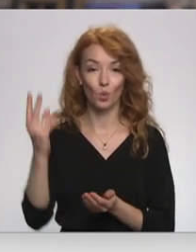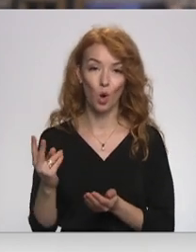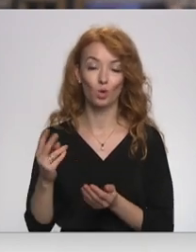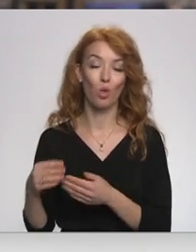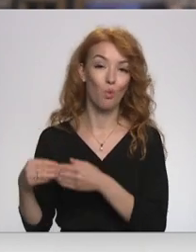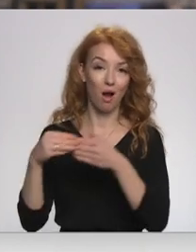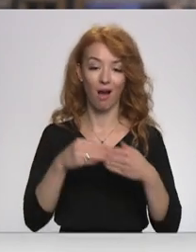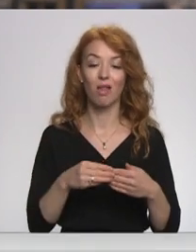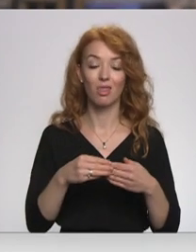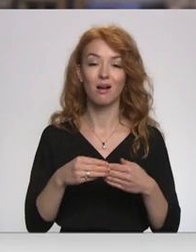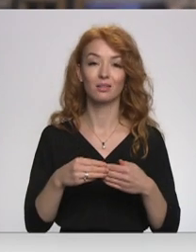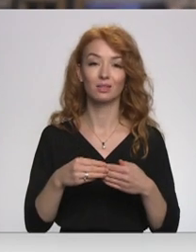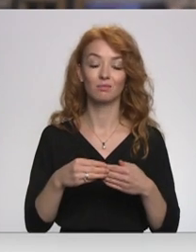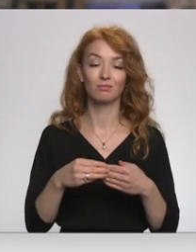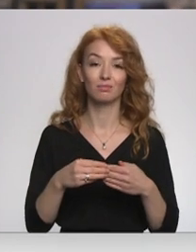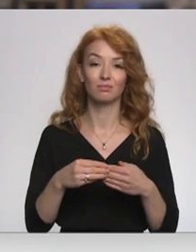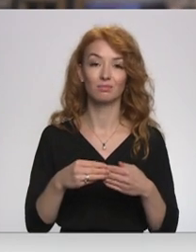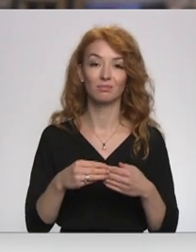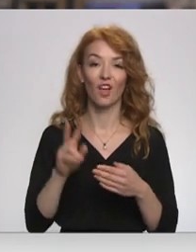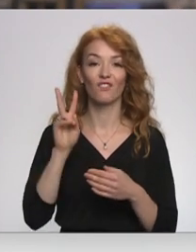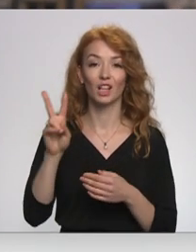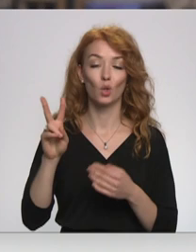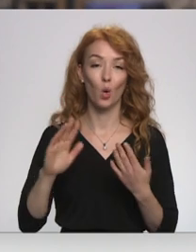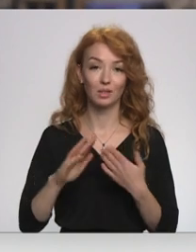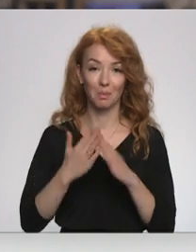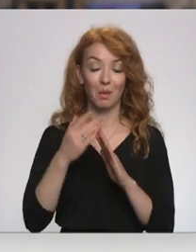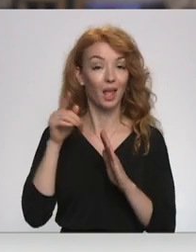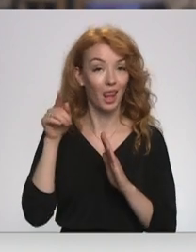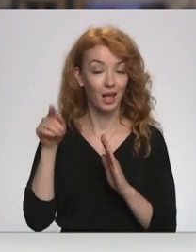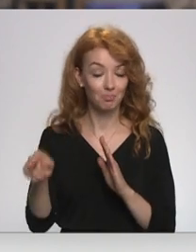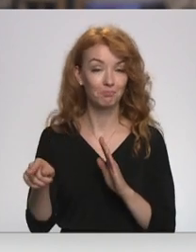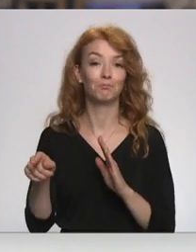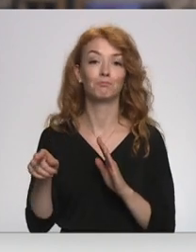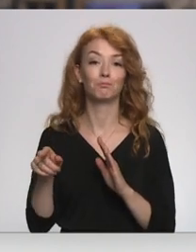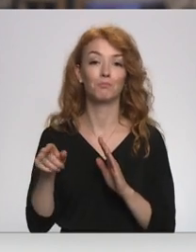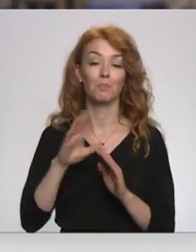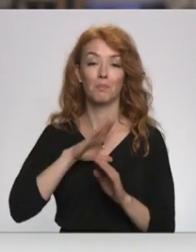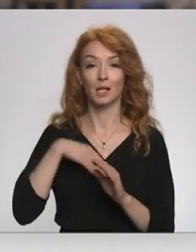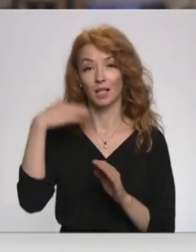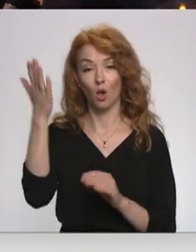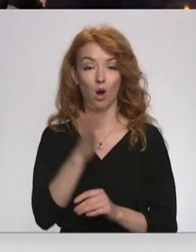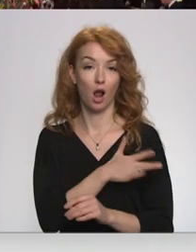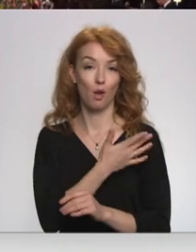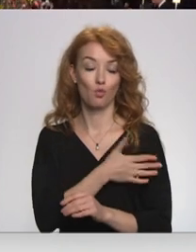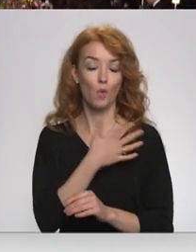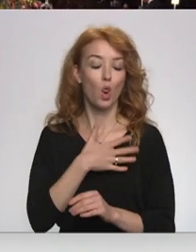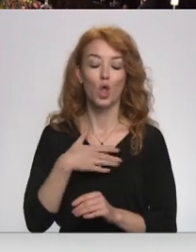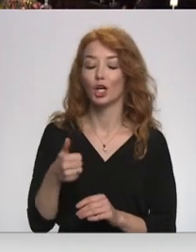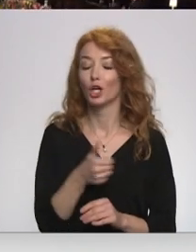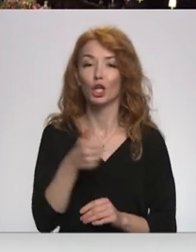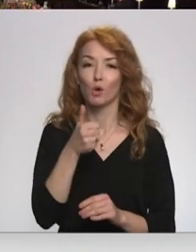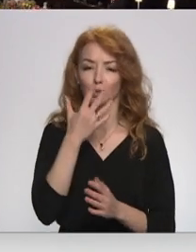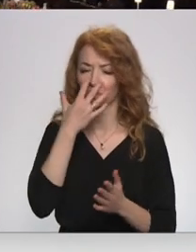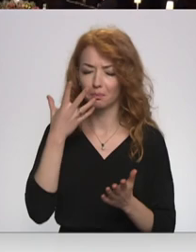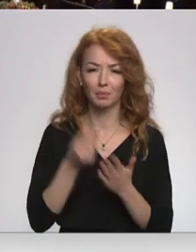nogādāts tātad Vindzors pilī, to pēc dievkalpojuma, kas ir ļoti īpašs, ļoti